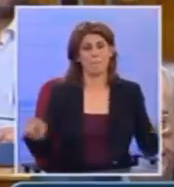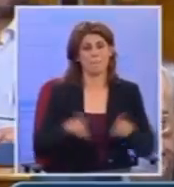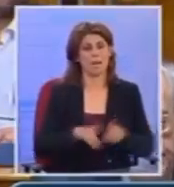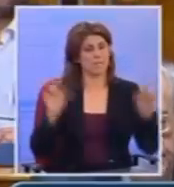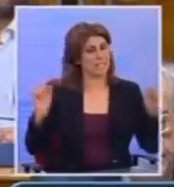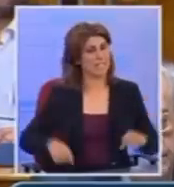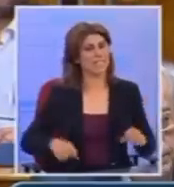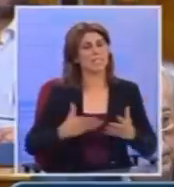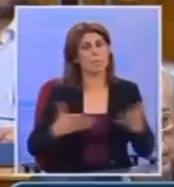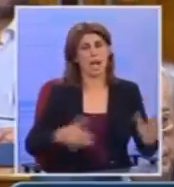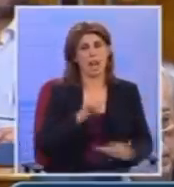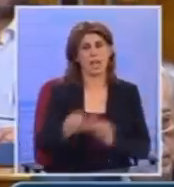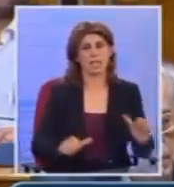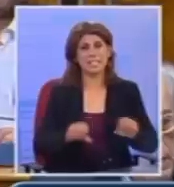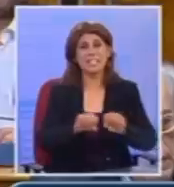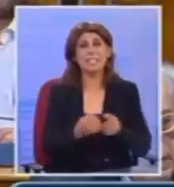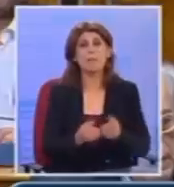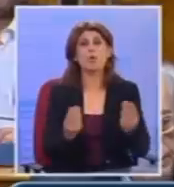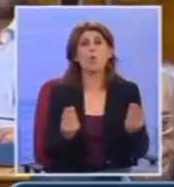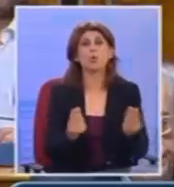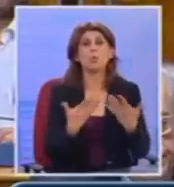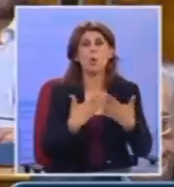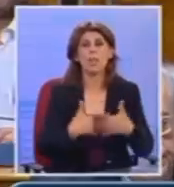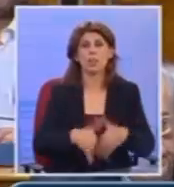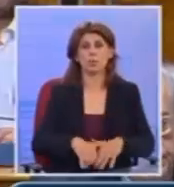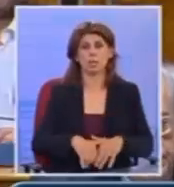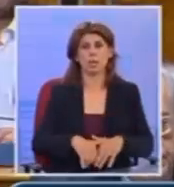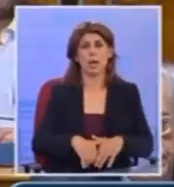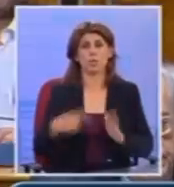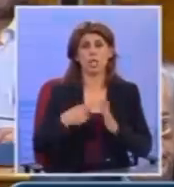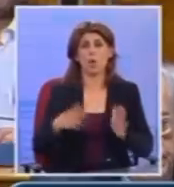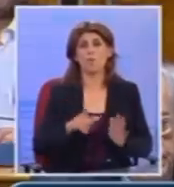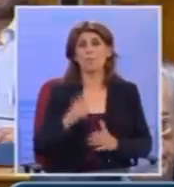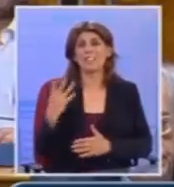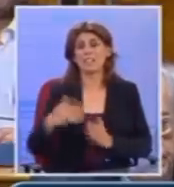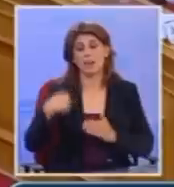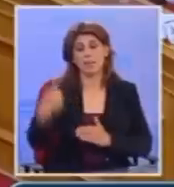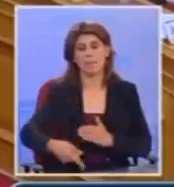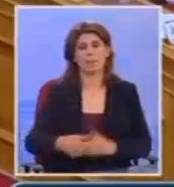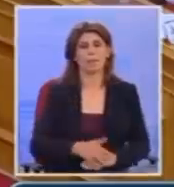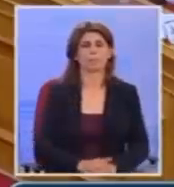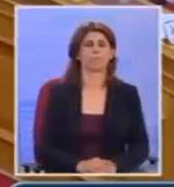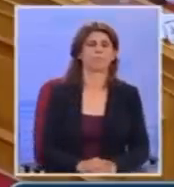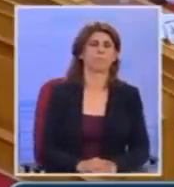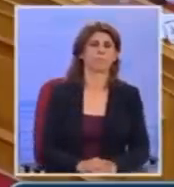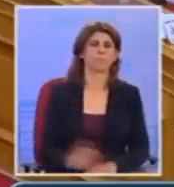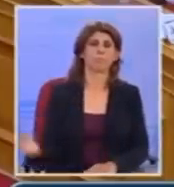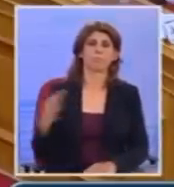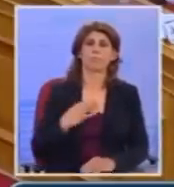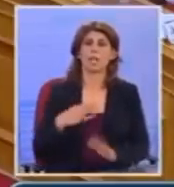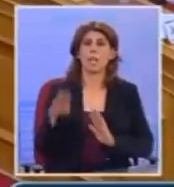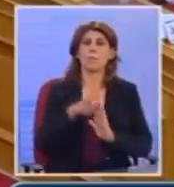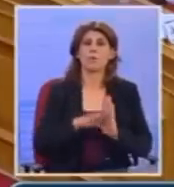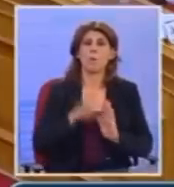συνενέσεις σε μεγάλες αλλαγές για να σπάσει ο τρόπος λειτουργίας από τη μεταπολίτευση και μετά. Αναφερθήκατε στα προγράμματα του ΟΣΑ.